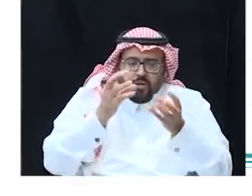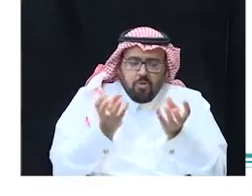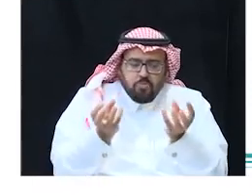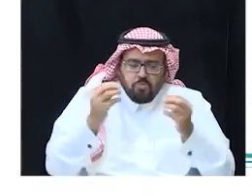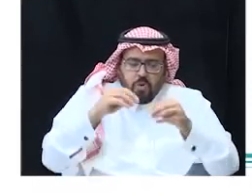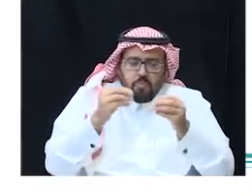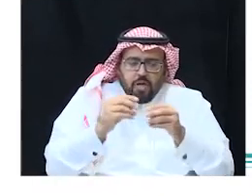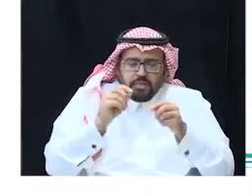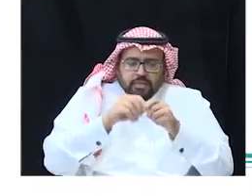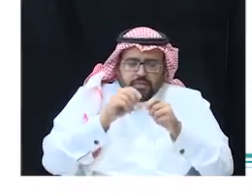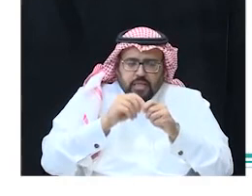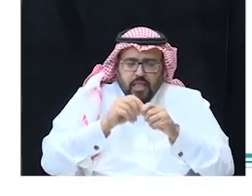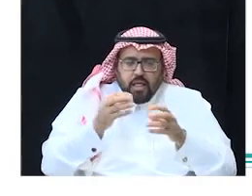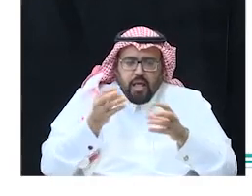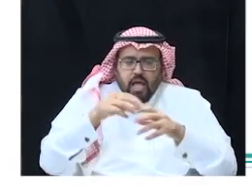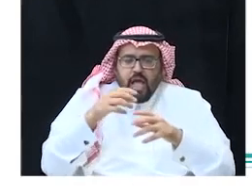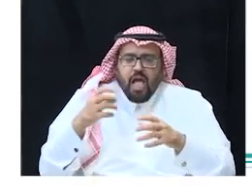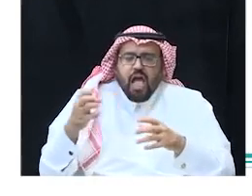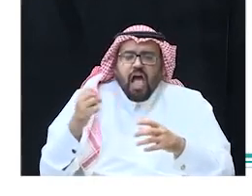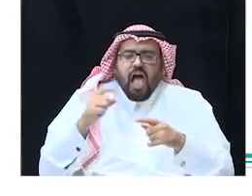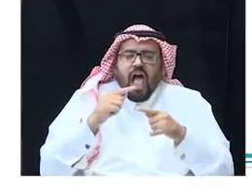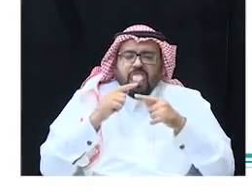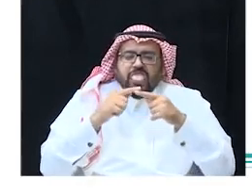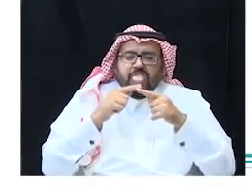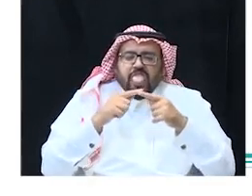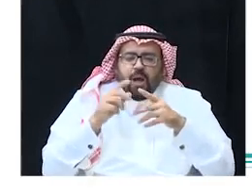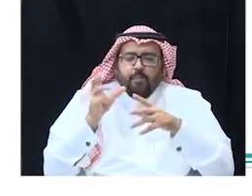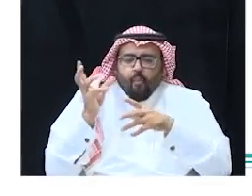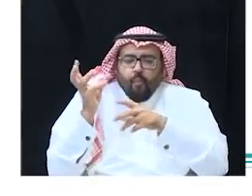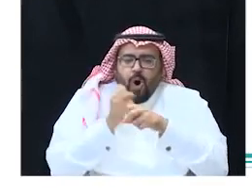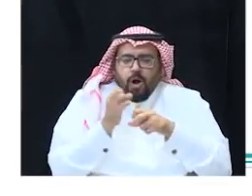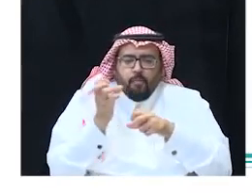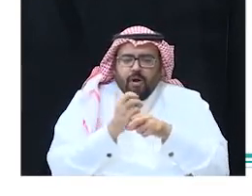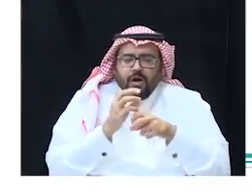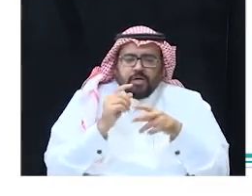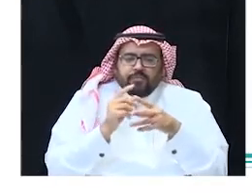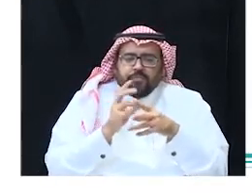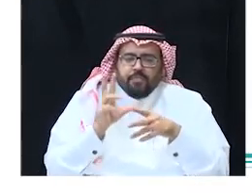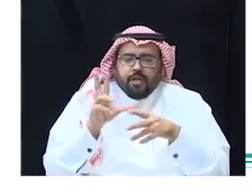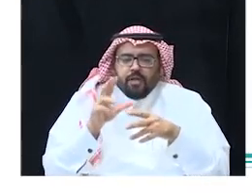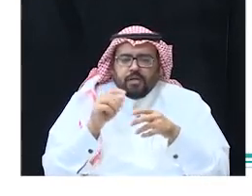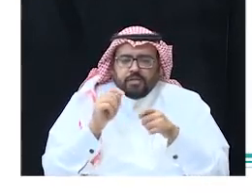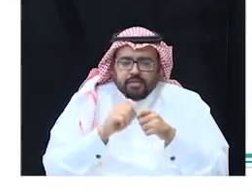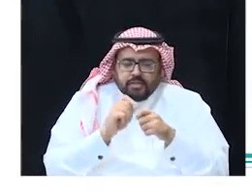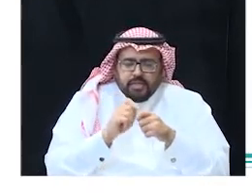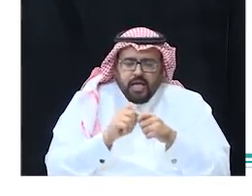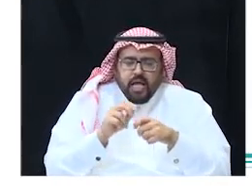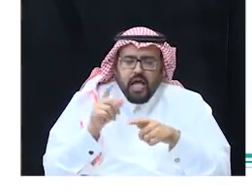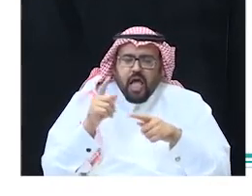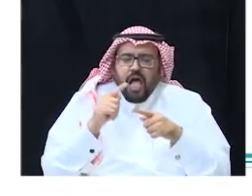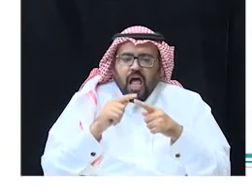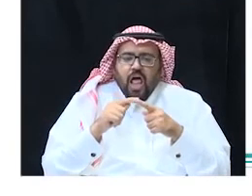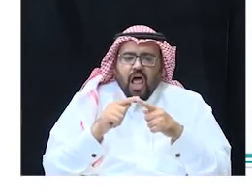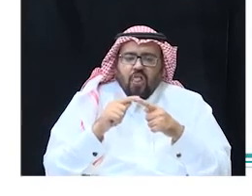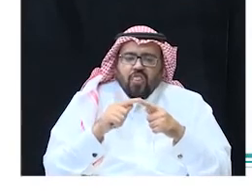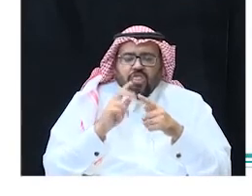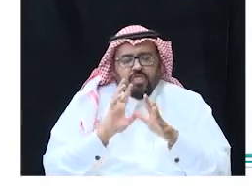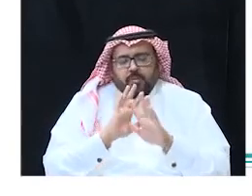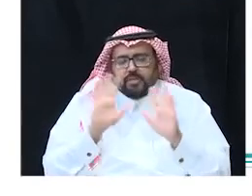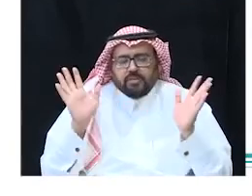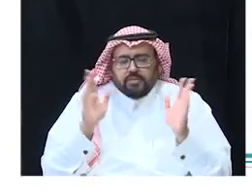هي مواد مصنوعة من الحديد لها قدرة على جذب الأجسام المصنوعة من